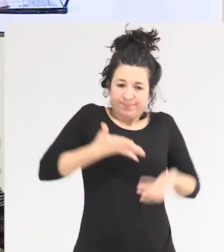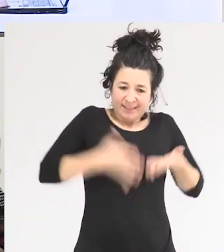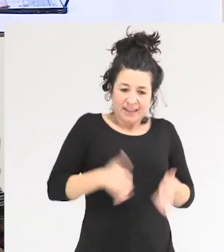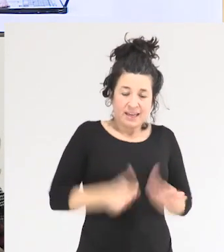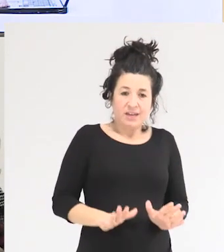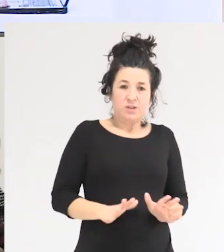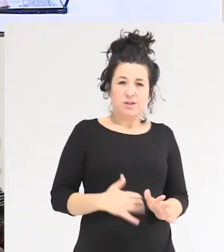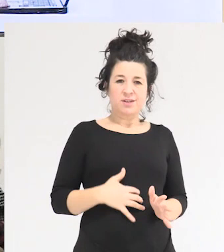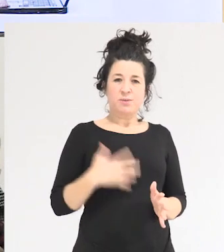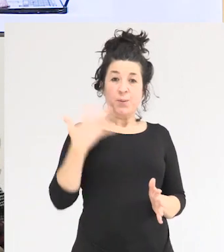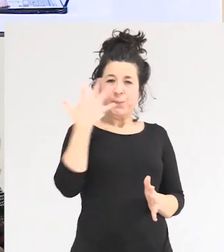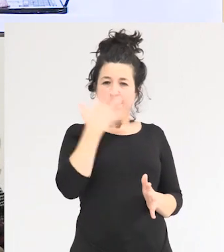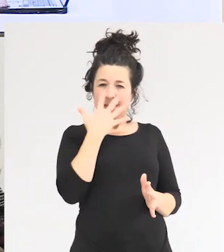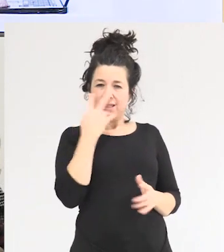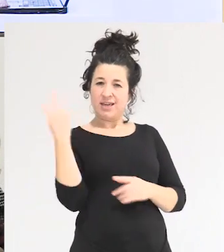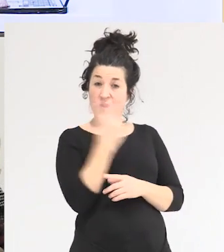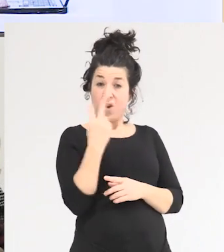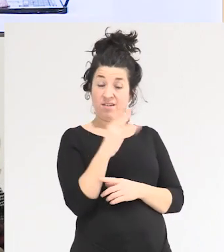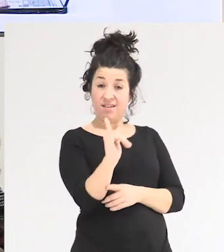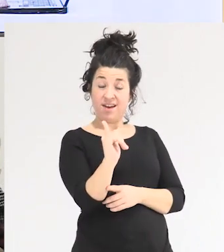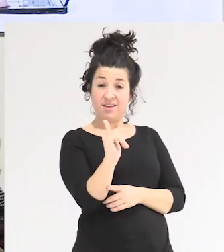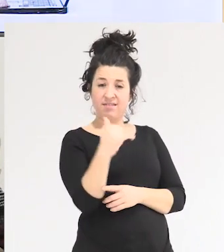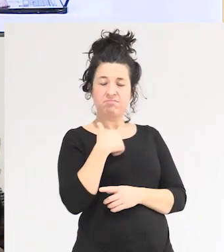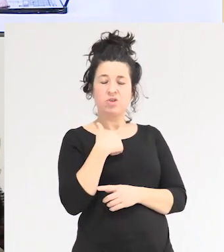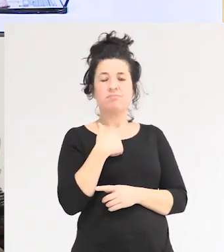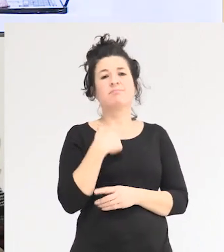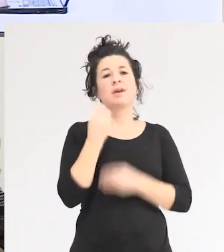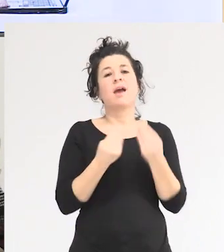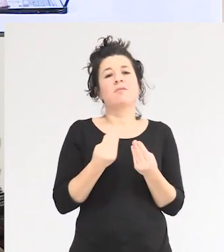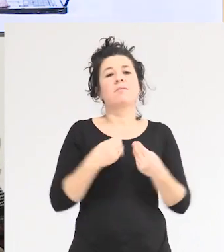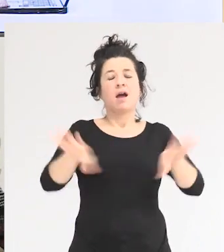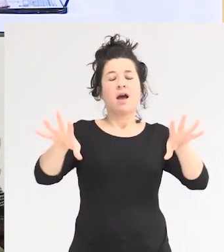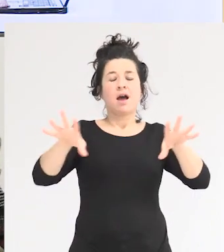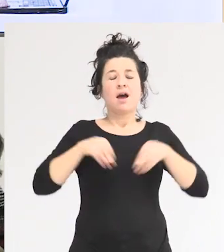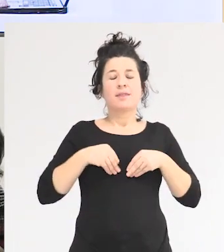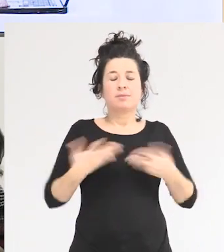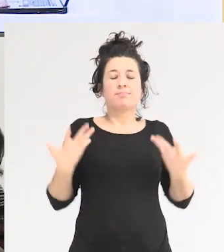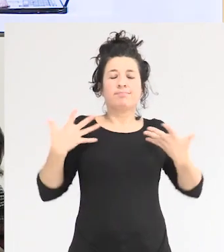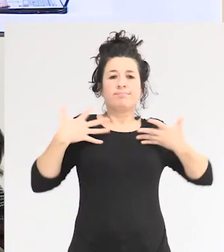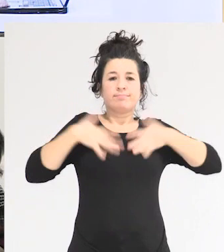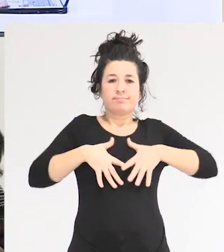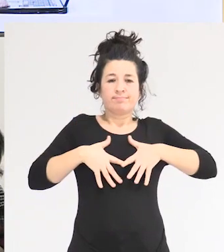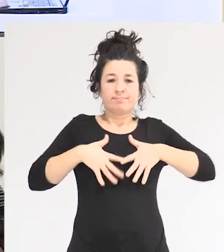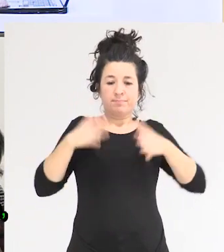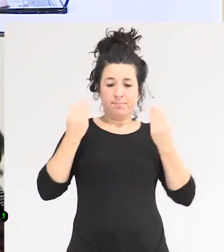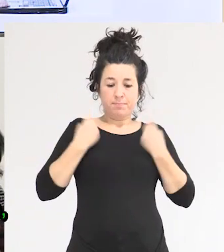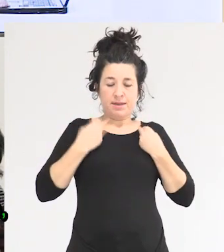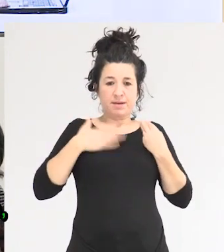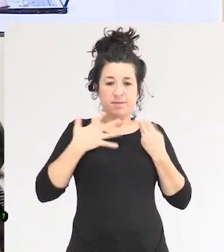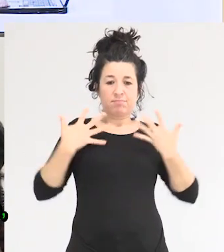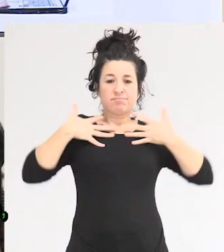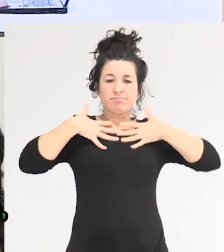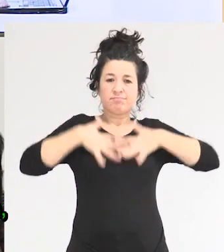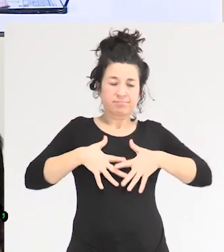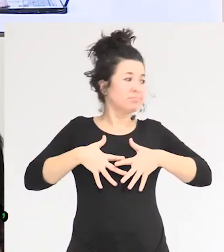hori, bietan ematen dena, nik onartu egiten dut, esan dezagun, integratu egin dut nire bizitzan, eta uste dut